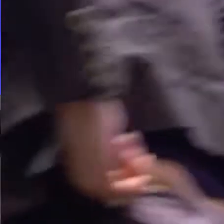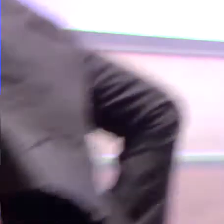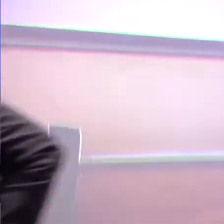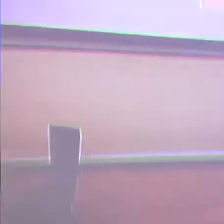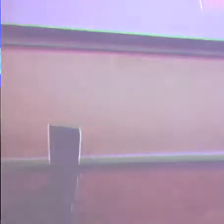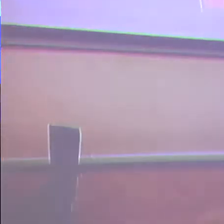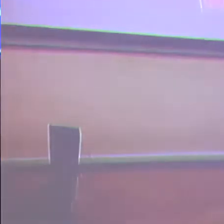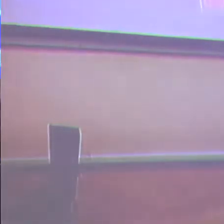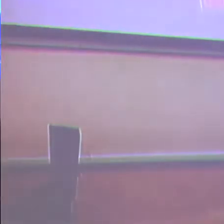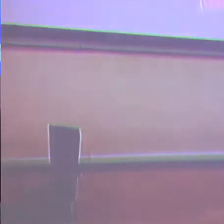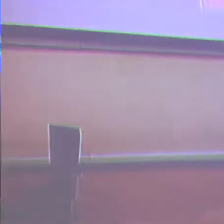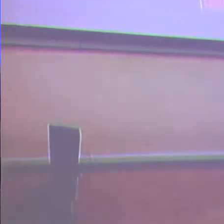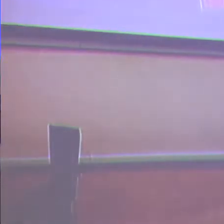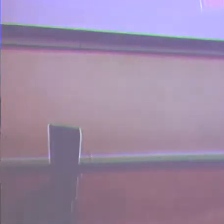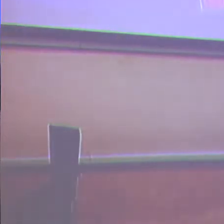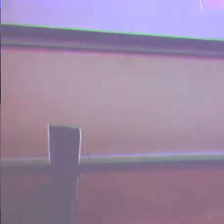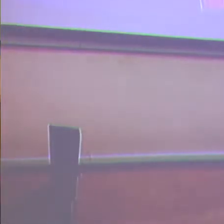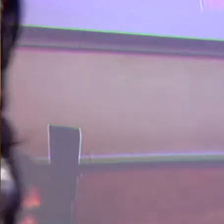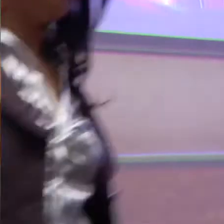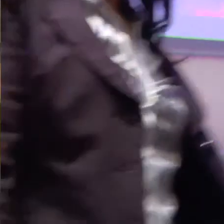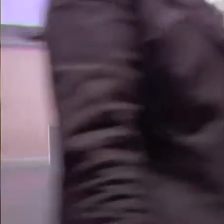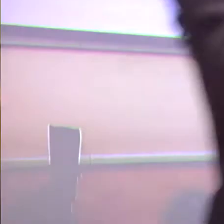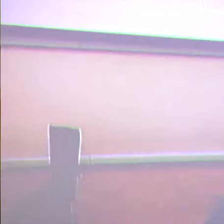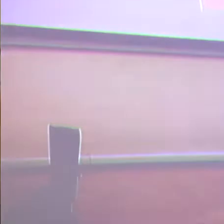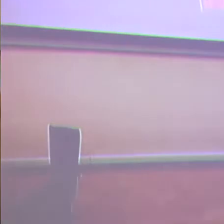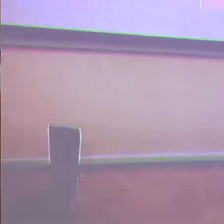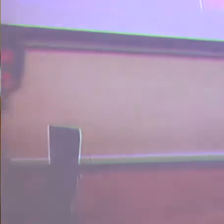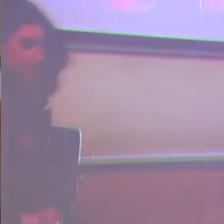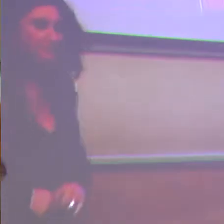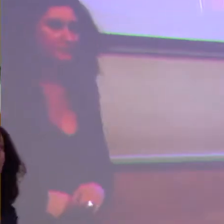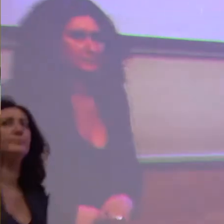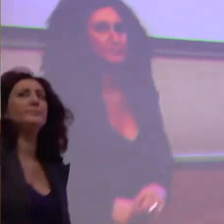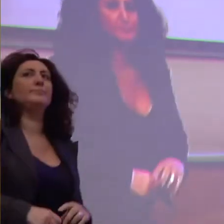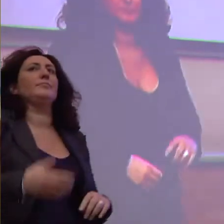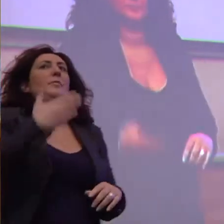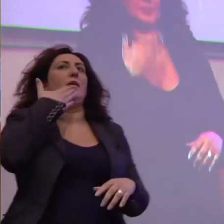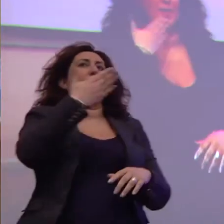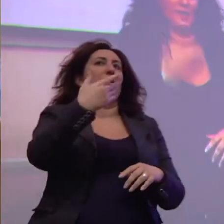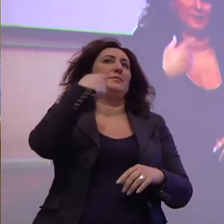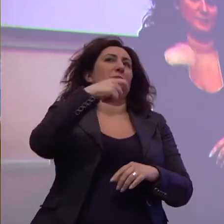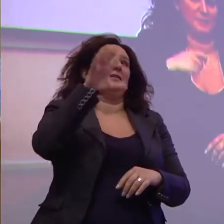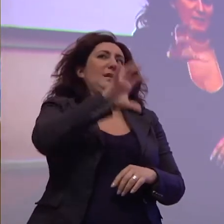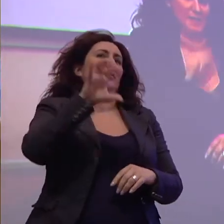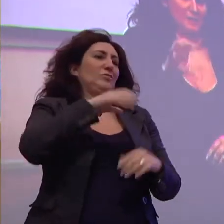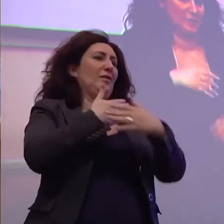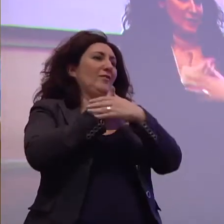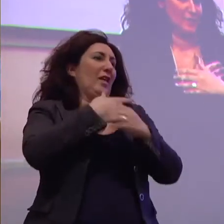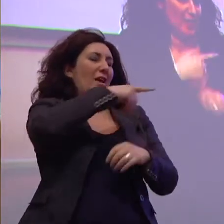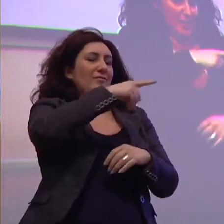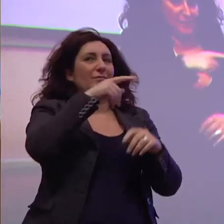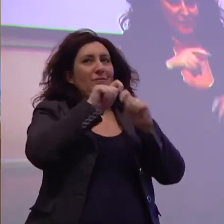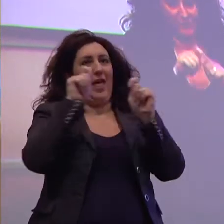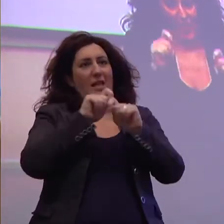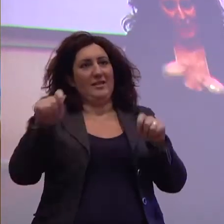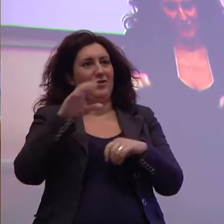Grazie a Virginio Raffanelli della Fanta Toscana, presidente della regione della Fanta Toscana, ha chiesto di intervenire il dottor Guido Dell